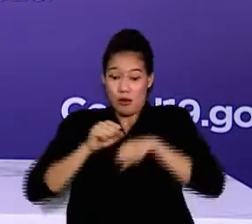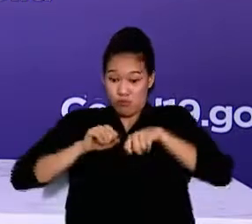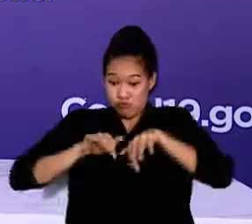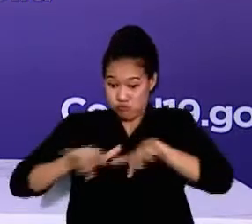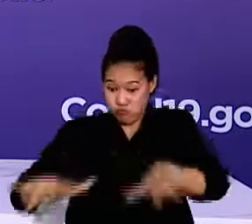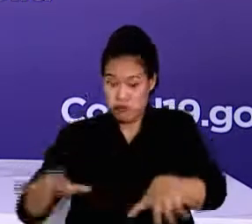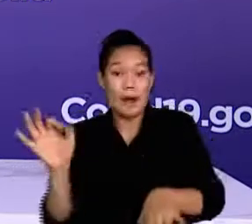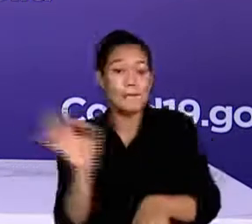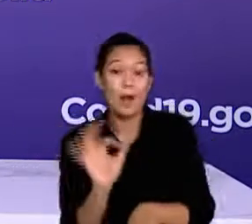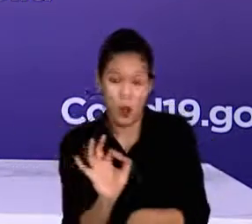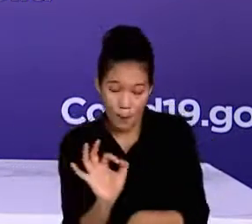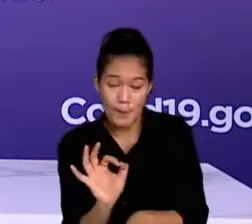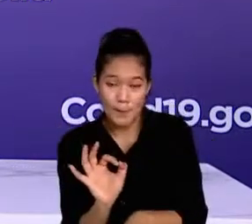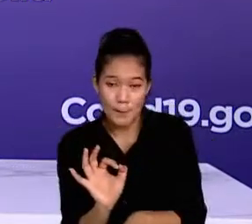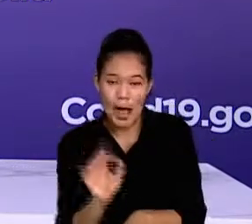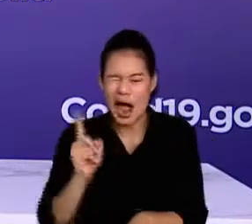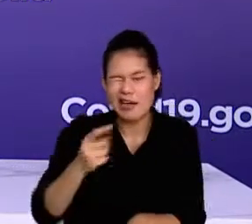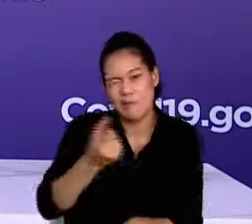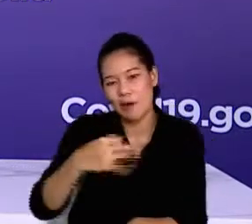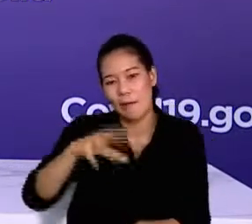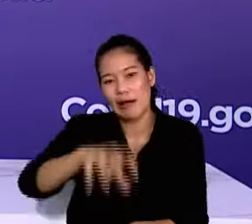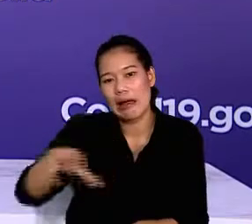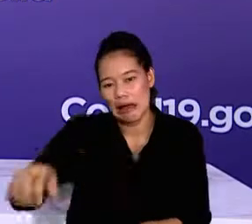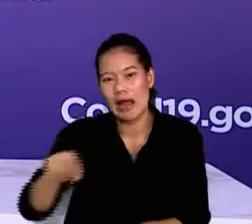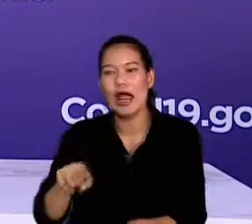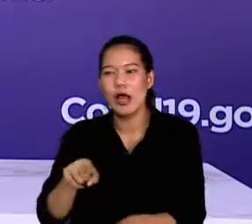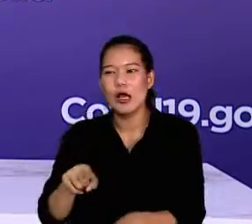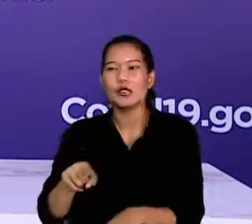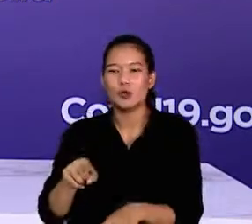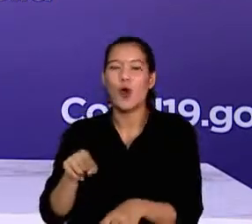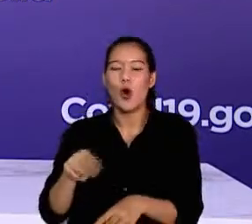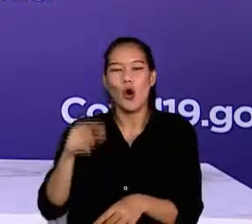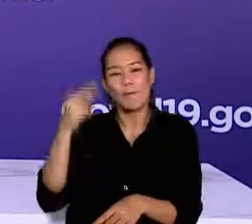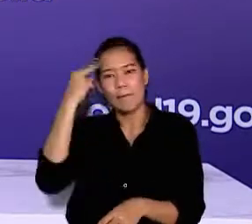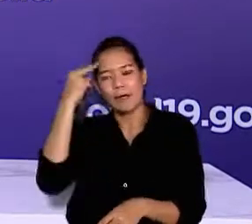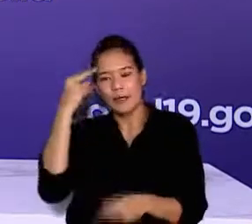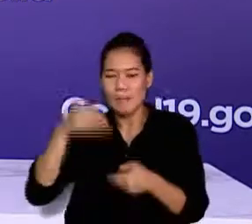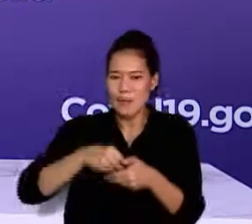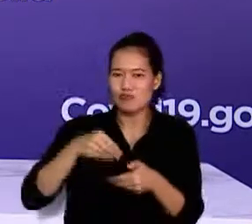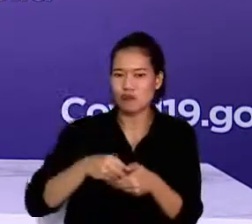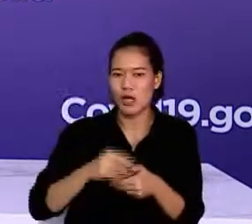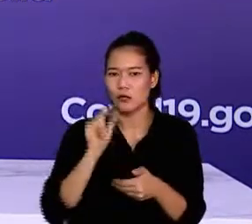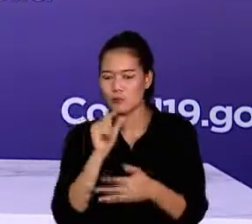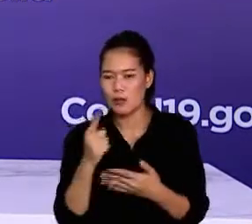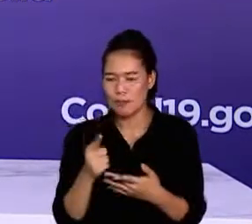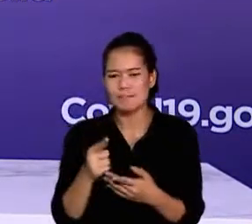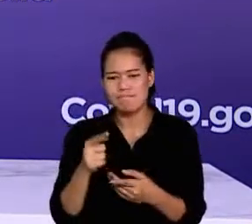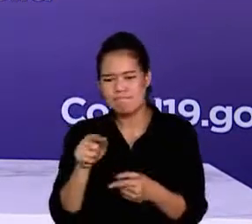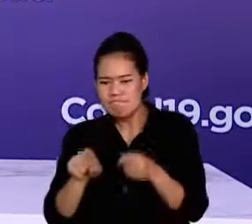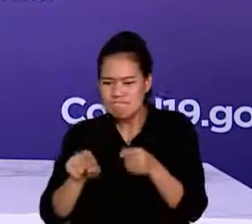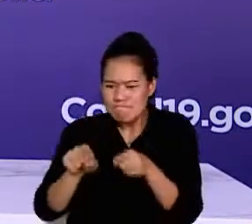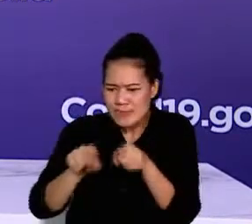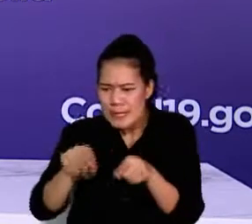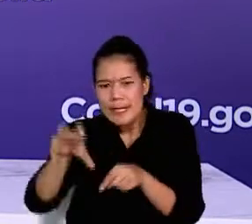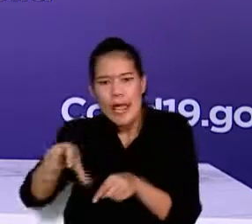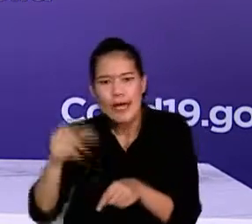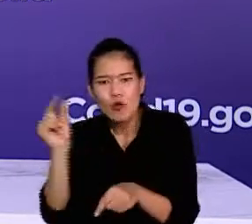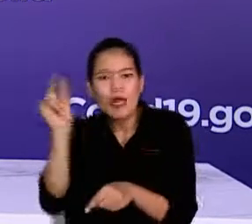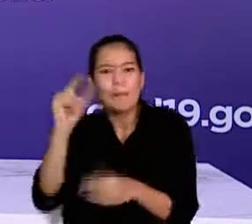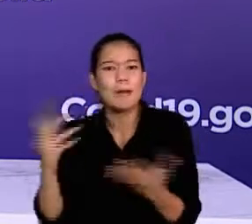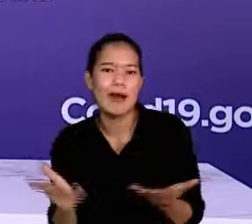dari kondisi cakupan vaksinasi di beberapa daerah adalah bentuk input pemerintah untuk menetapkan prioritas daerah